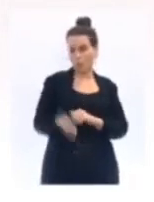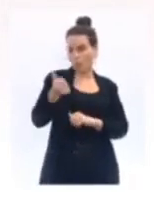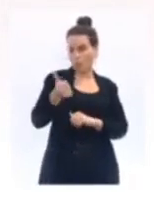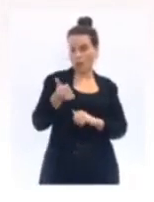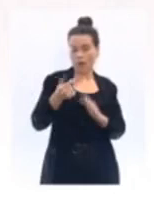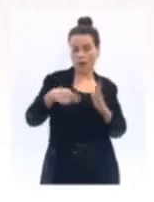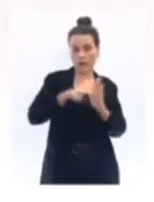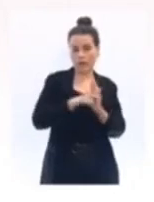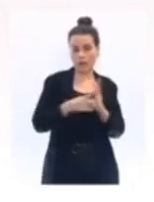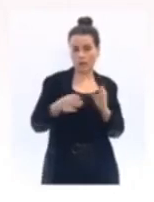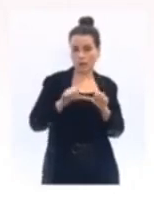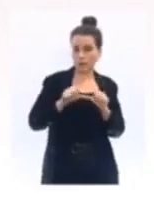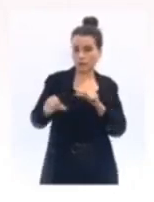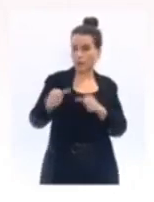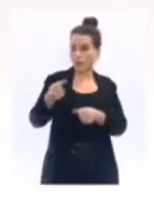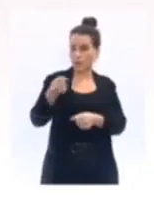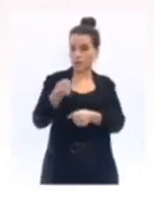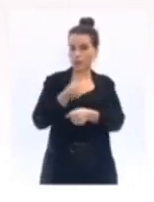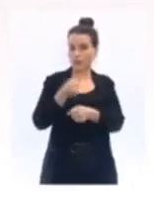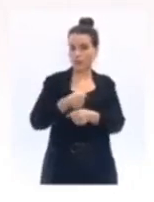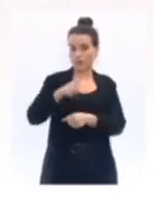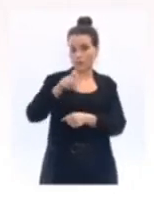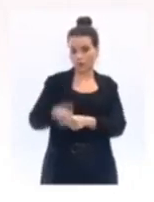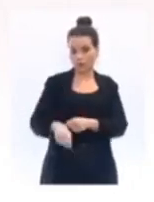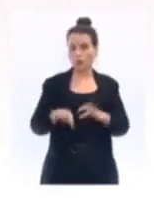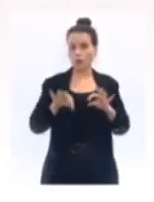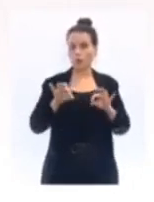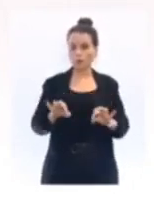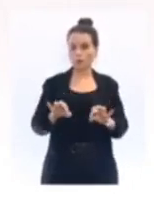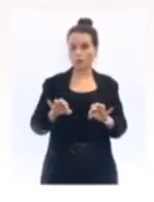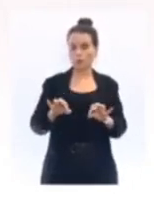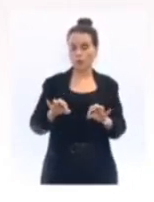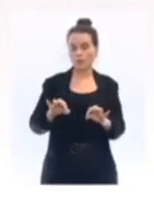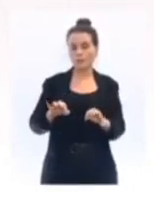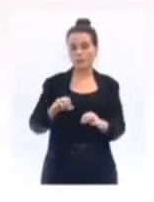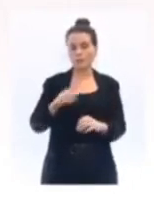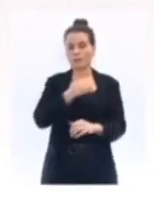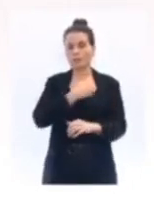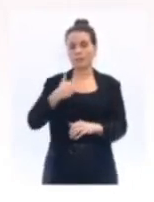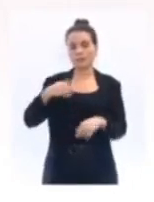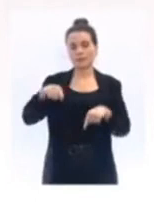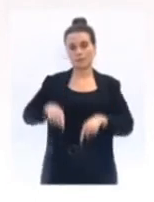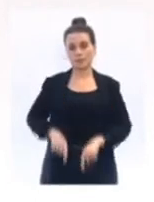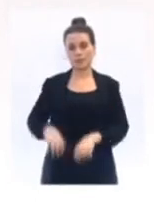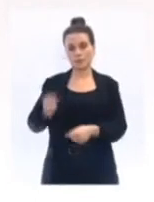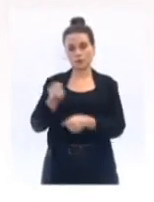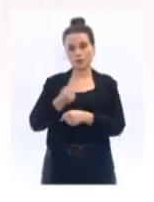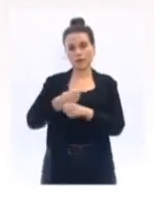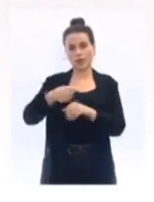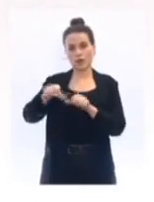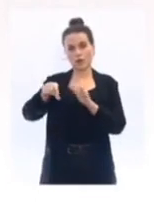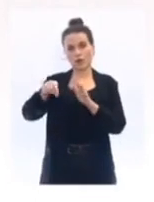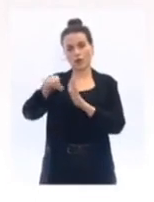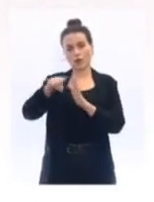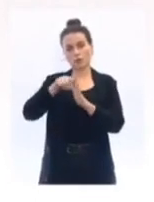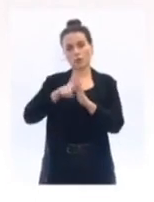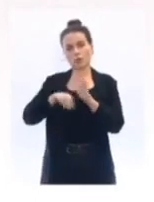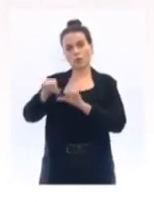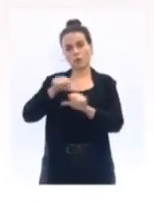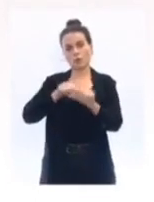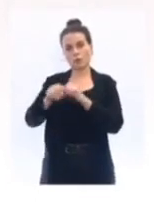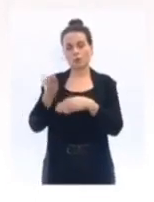travailleront en télétravail pour toutes les activités qui le permettent, en présentiel pour le reste,